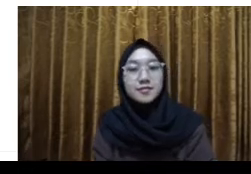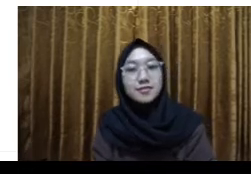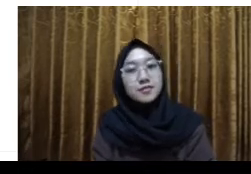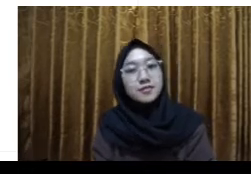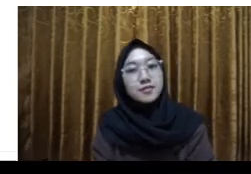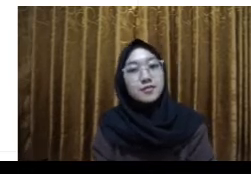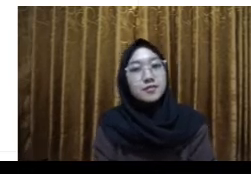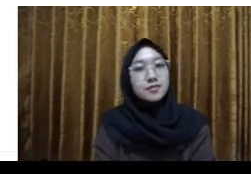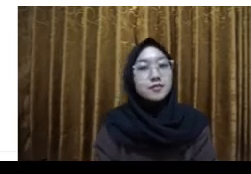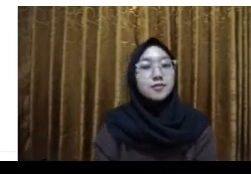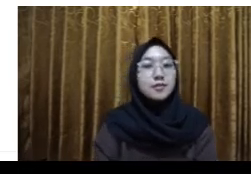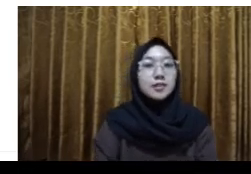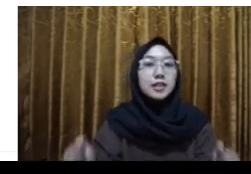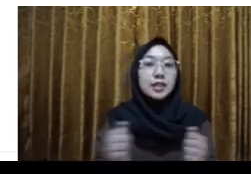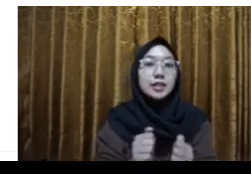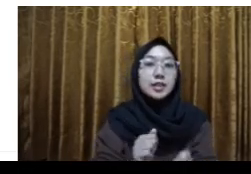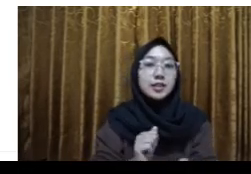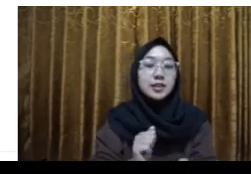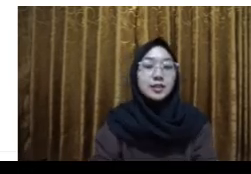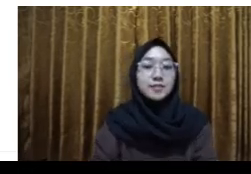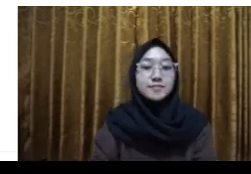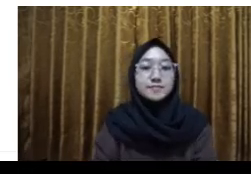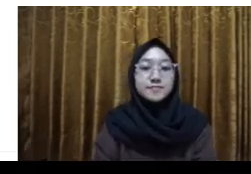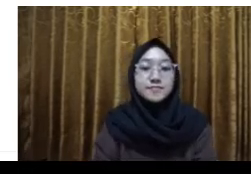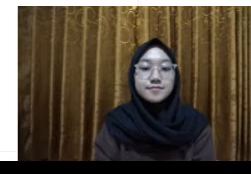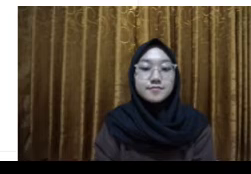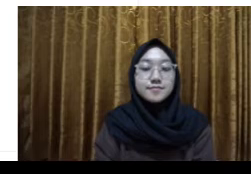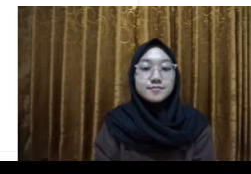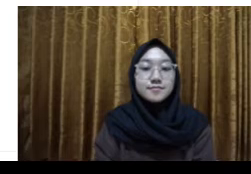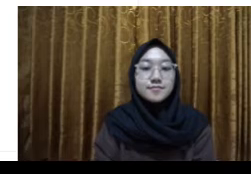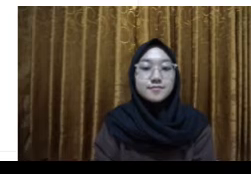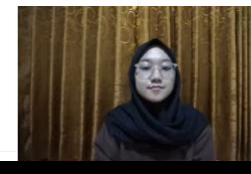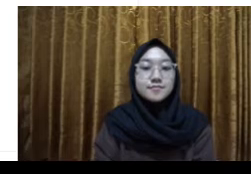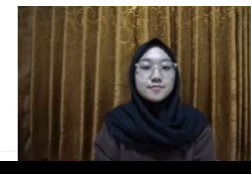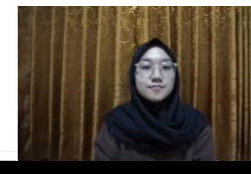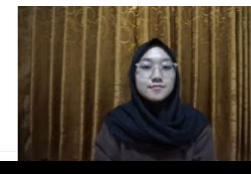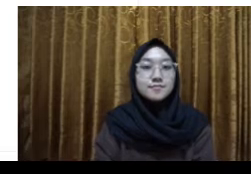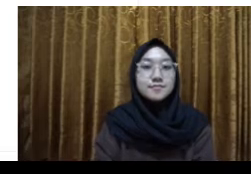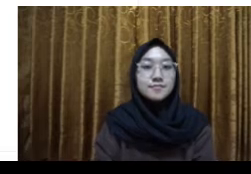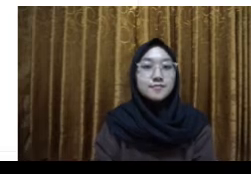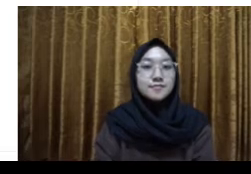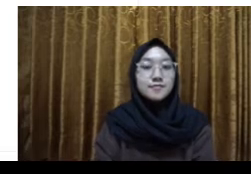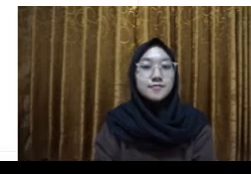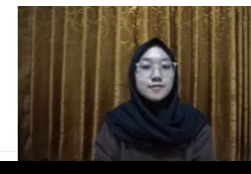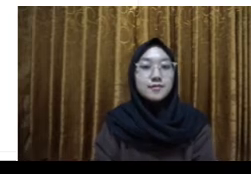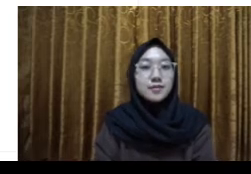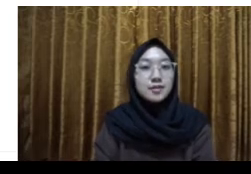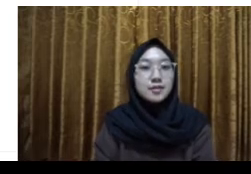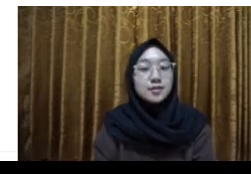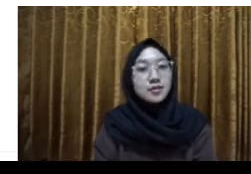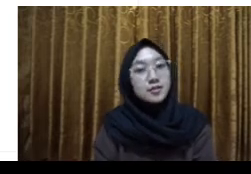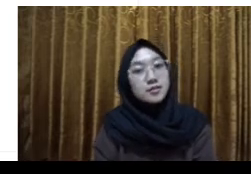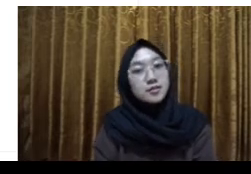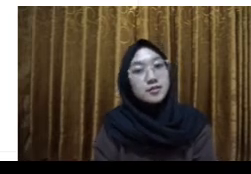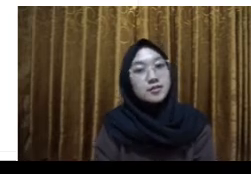tetap tidak terbaca atau tetap dibilang grafik, artinya dia memang bukan tulisan ya, tetapi memang gambar. Nah, di